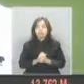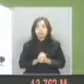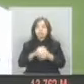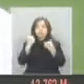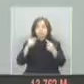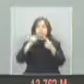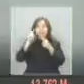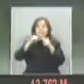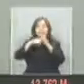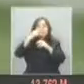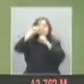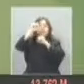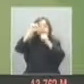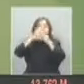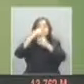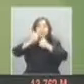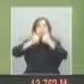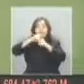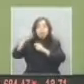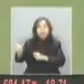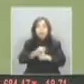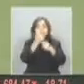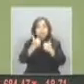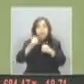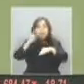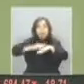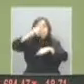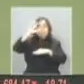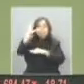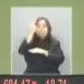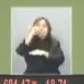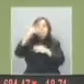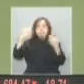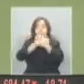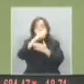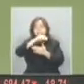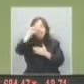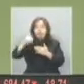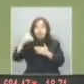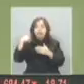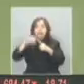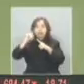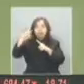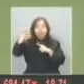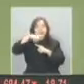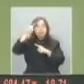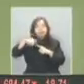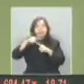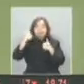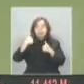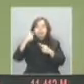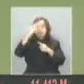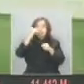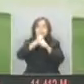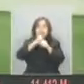ส่นการประกาศอัดับนักอฟโลกลาสุดมืหน่ของโลกเปลี่ยนมอมาเป็ของ Lee Westwood โปรจังอักฤษแล้วหลังจากท Westwood Quash